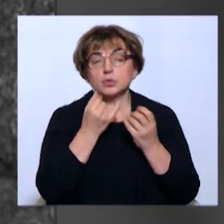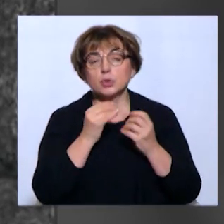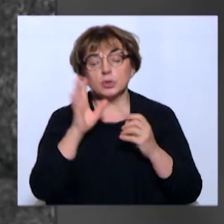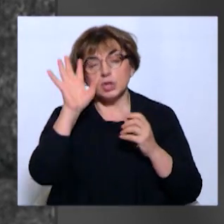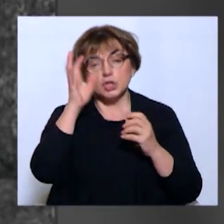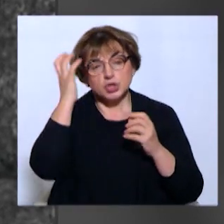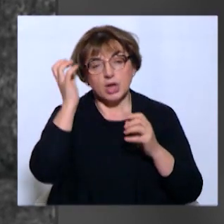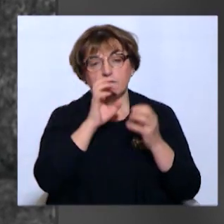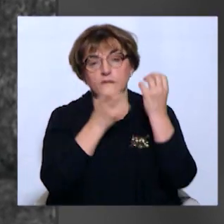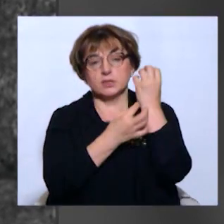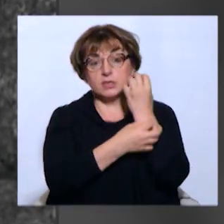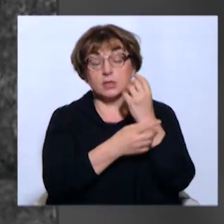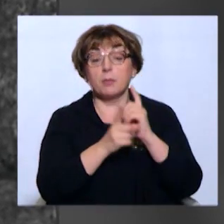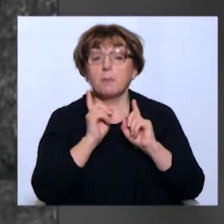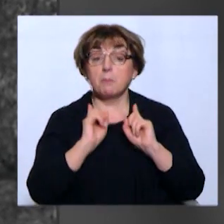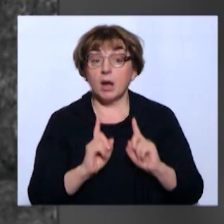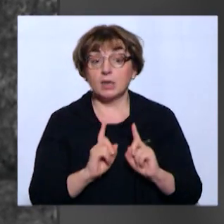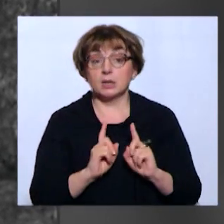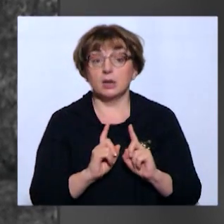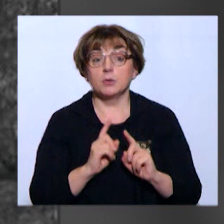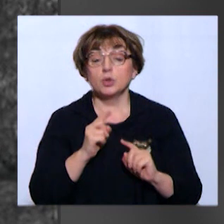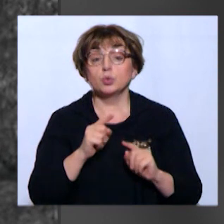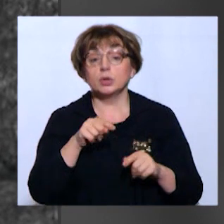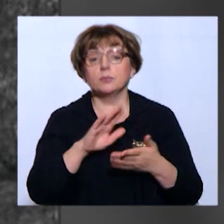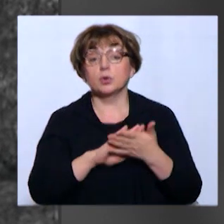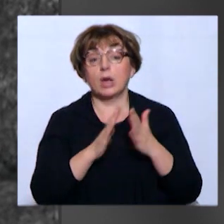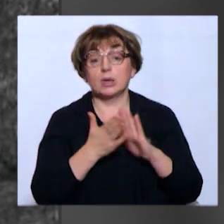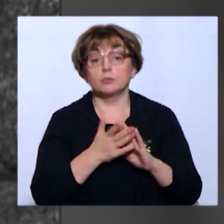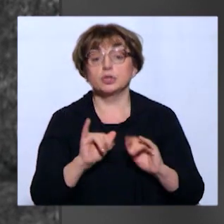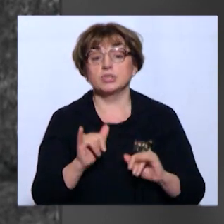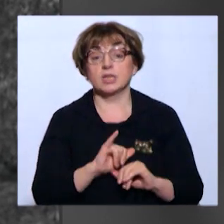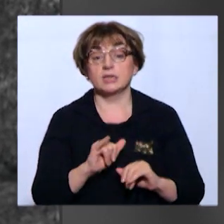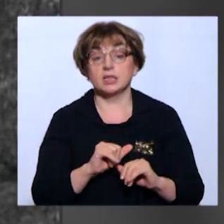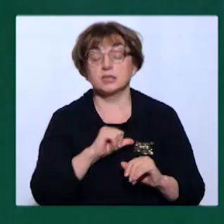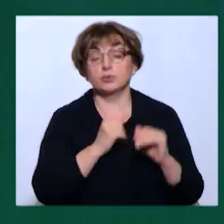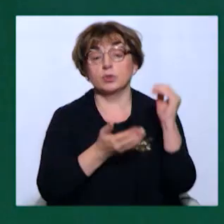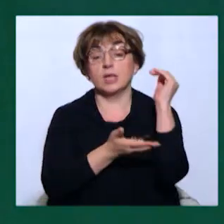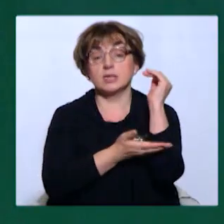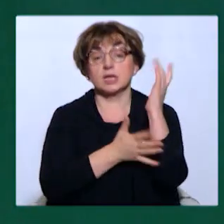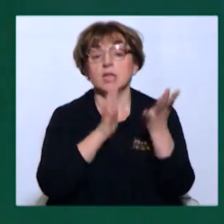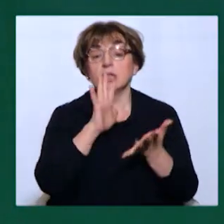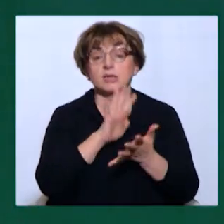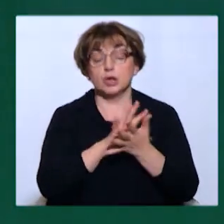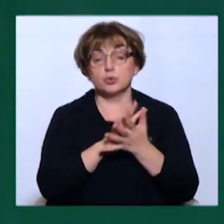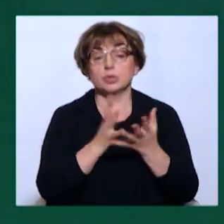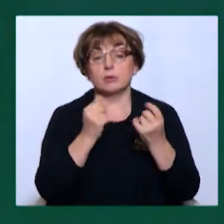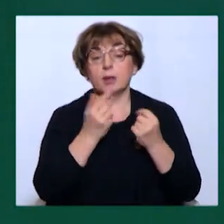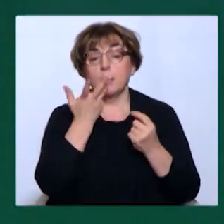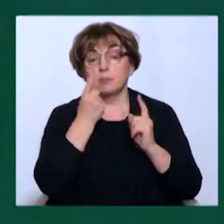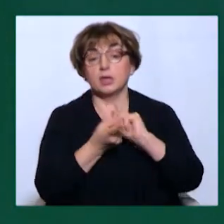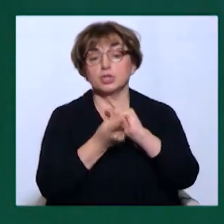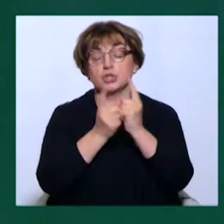შავი წინწკლებით. ხოლო იმ გარემოში, სადაც არყისხე დაჭუჭყიანებულია და შავი